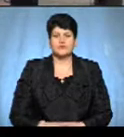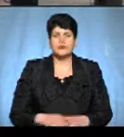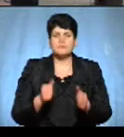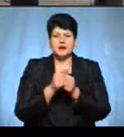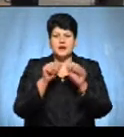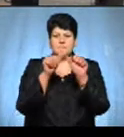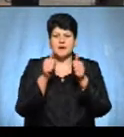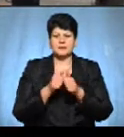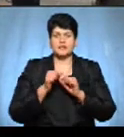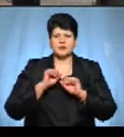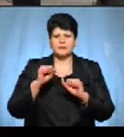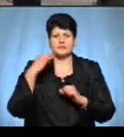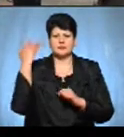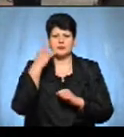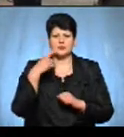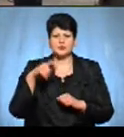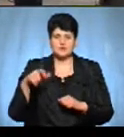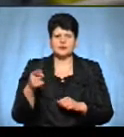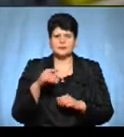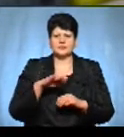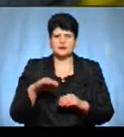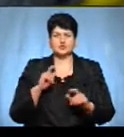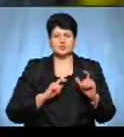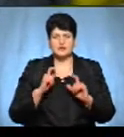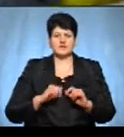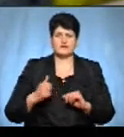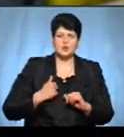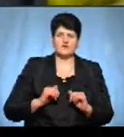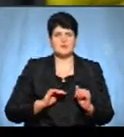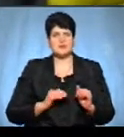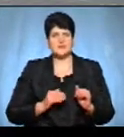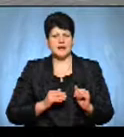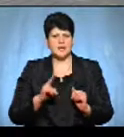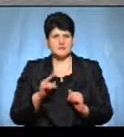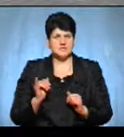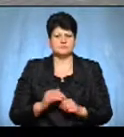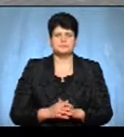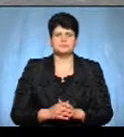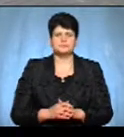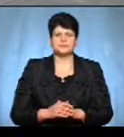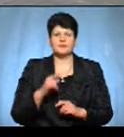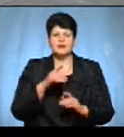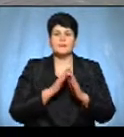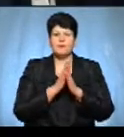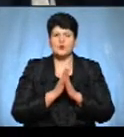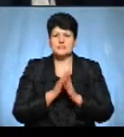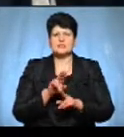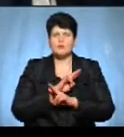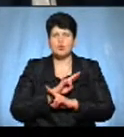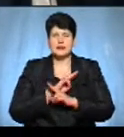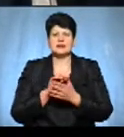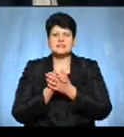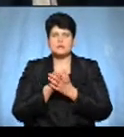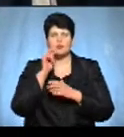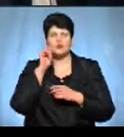Біля пам'ятника Героям Небесної Сотні – тернопільські учні, студенти, військові, підприємці. Вони моляться за полеглих та за